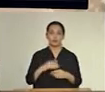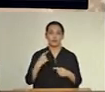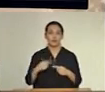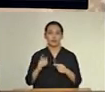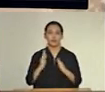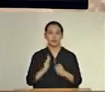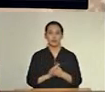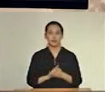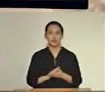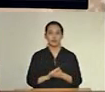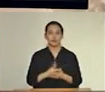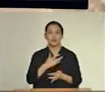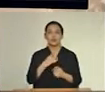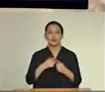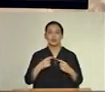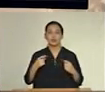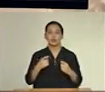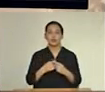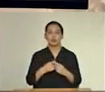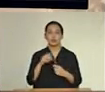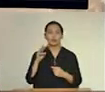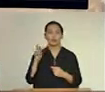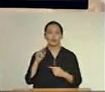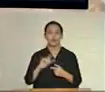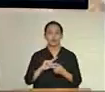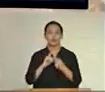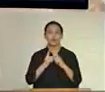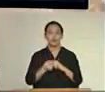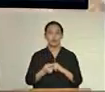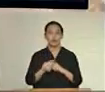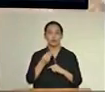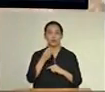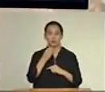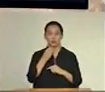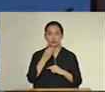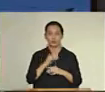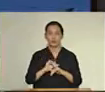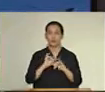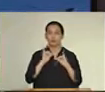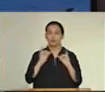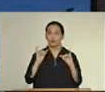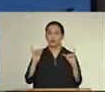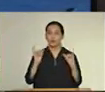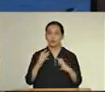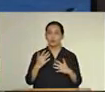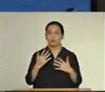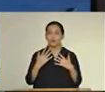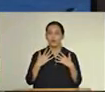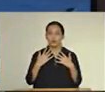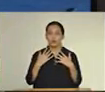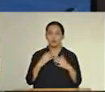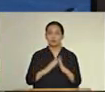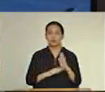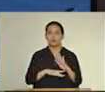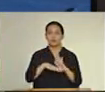ekan. Ya'ni tirik organizmlar moddalar almashinuvi, oziqlanish, ko'payish, nafas olish,